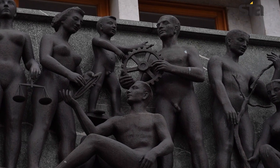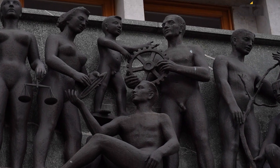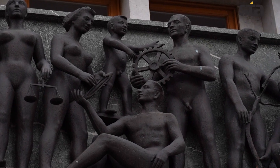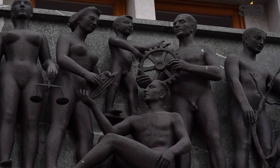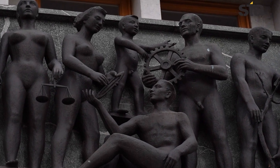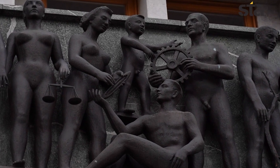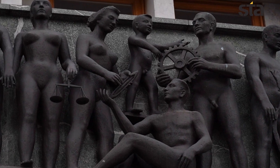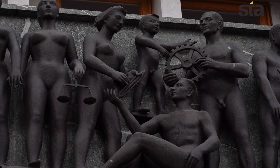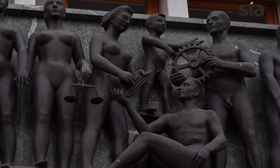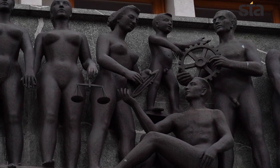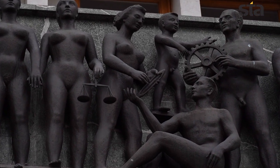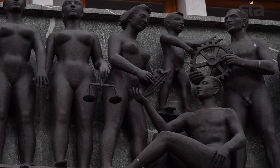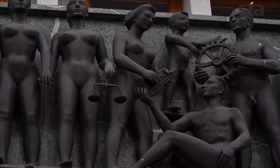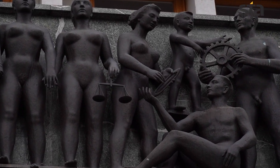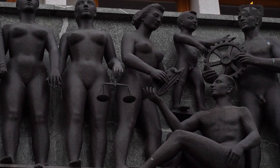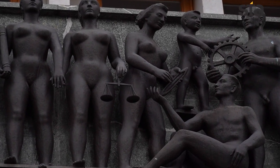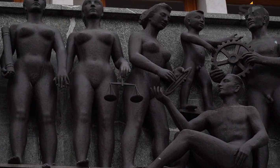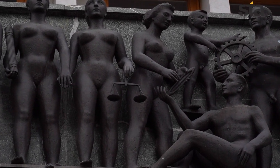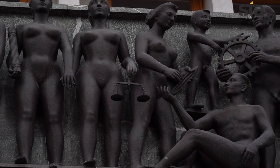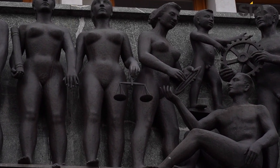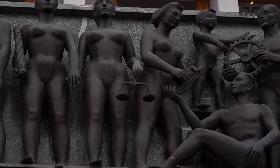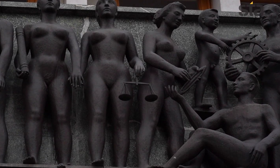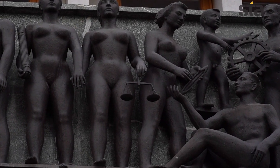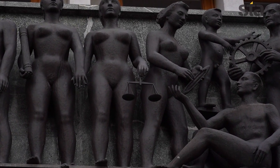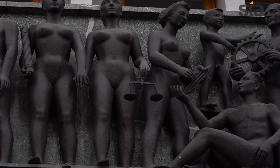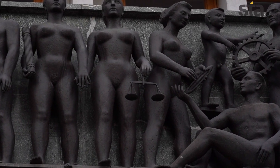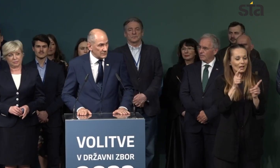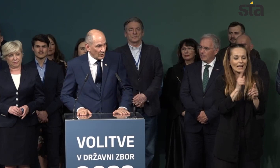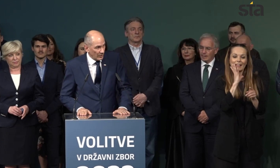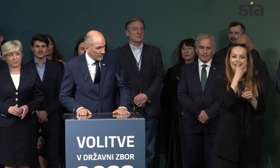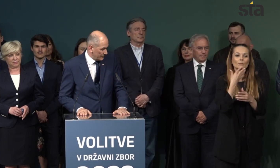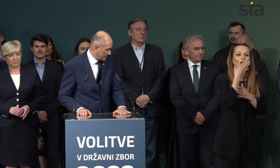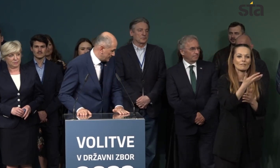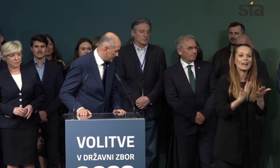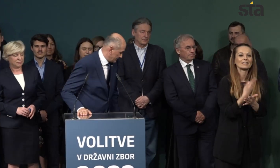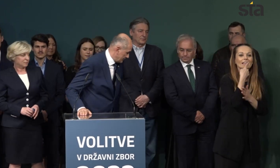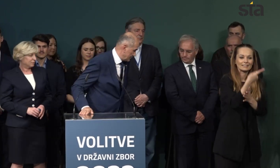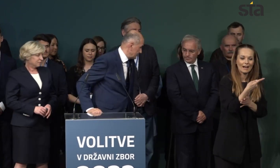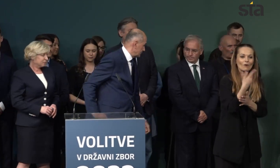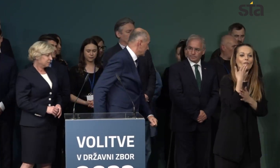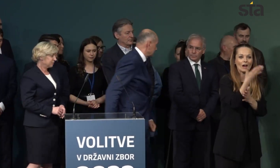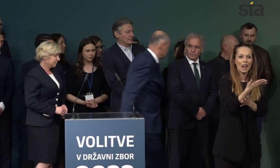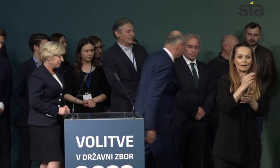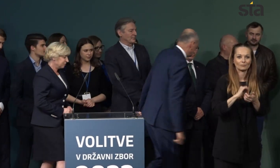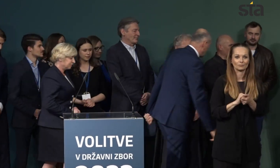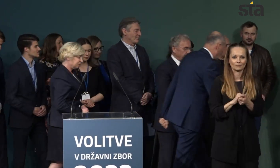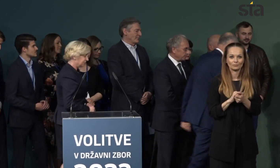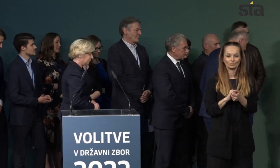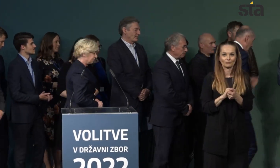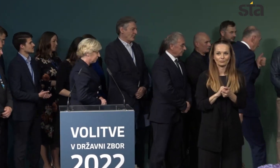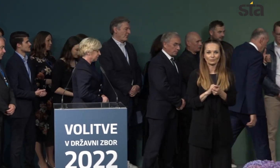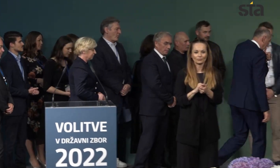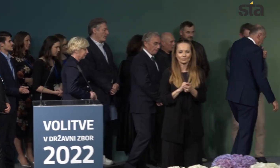res nesmiselnimi napovedmi, se pozablja, da v bistvu je desnica doživela boleč poraz. In tam je tudi zelo veliko